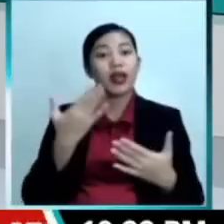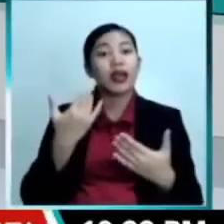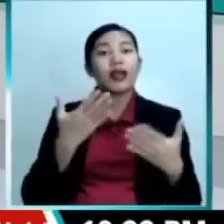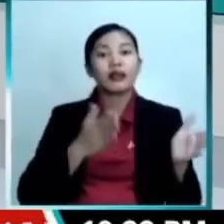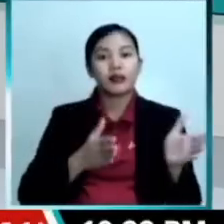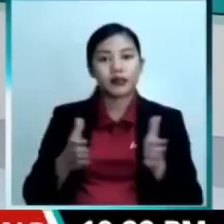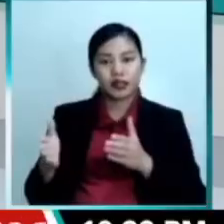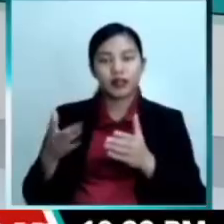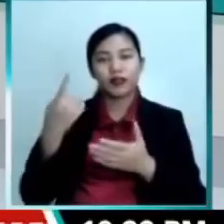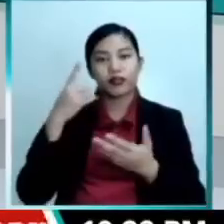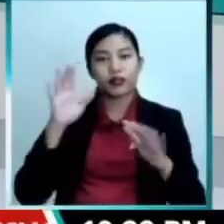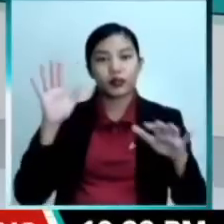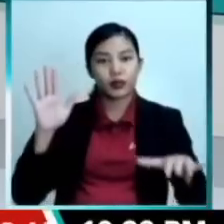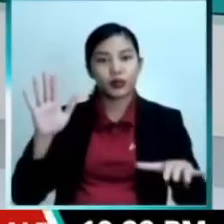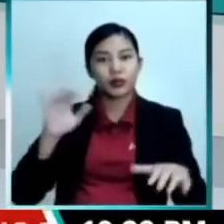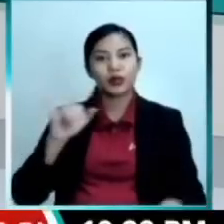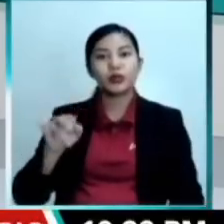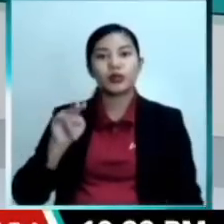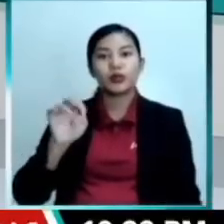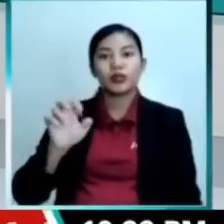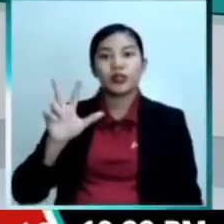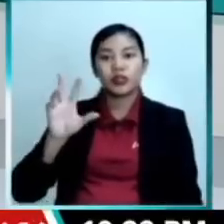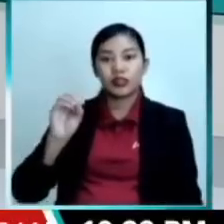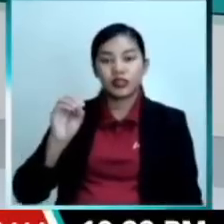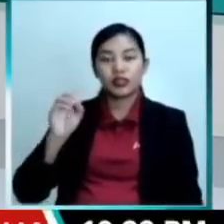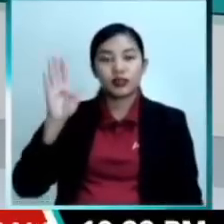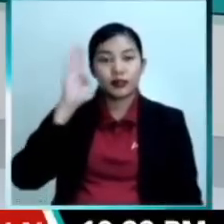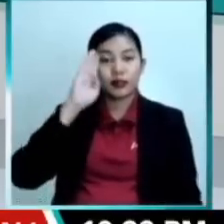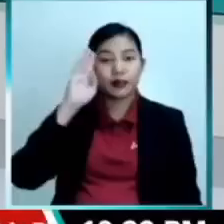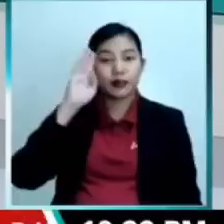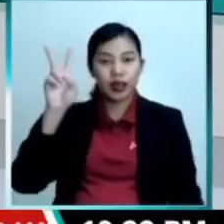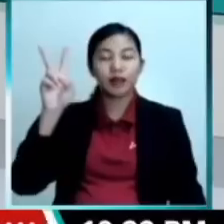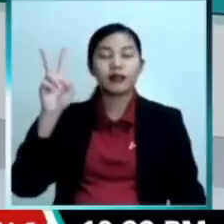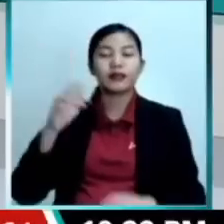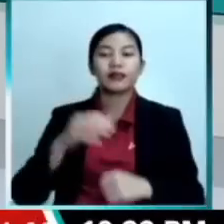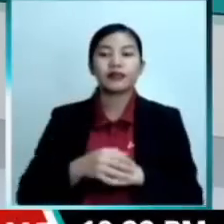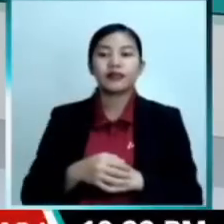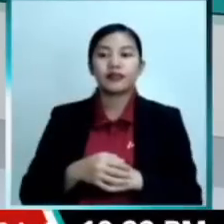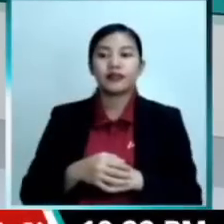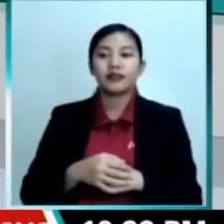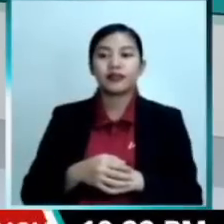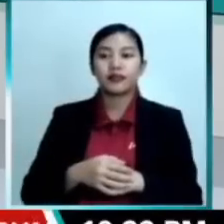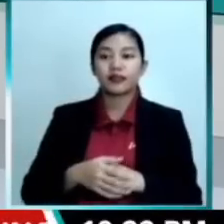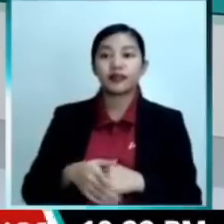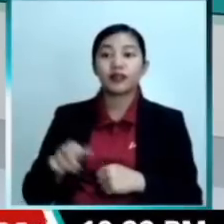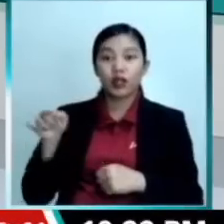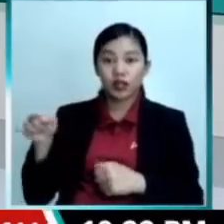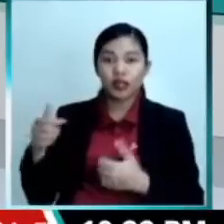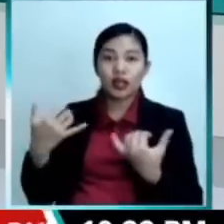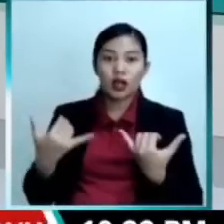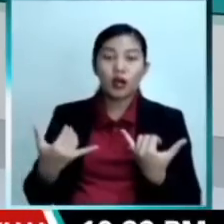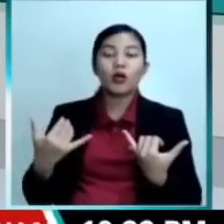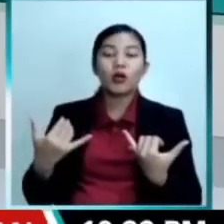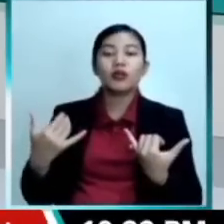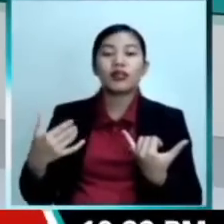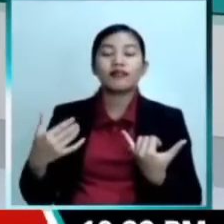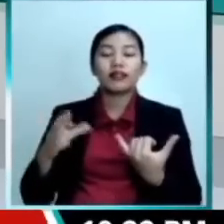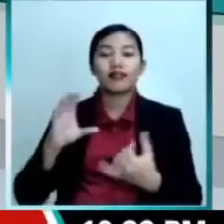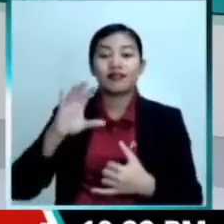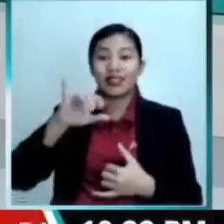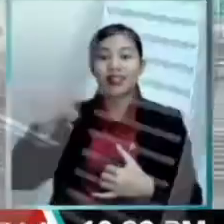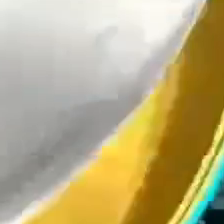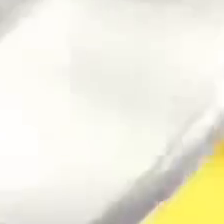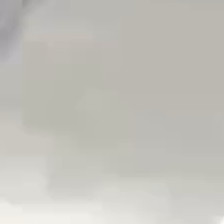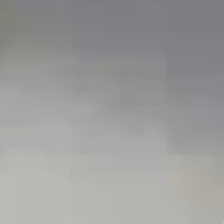June 30. Sa nakaupong Chief Justice raw manunumpa si Marcos alinsunod sa tradisyon. May report si